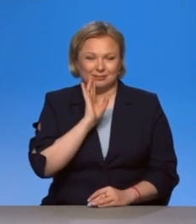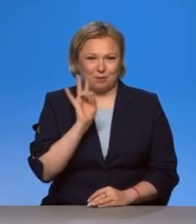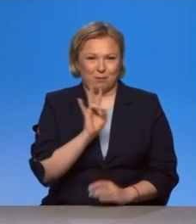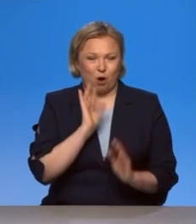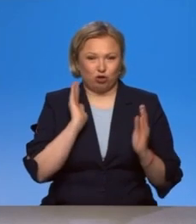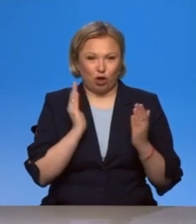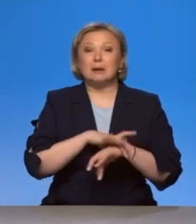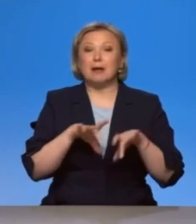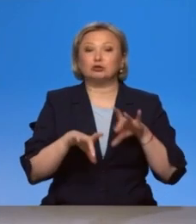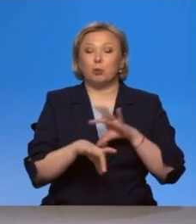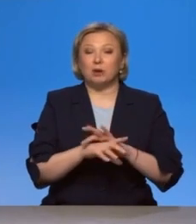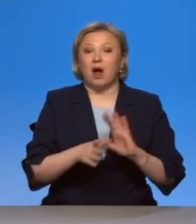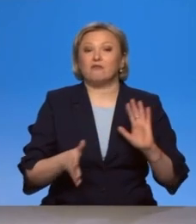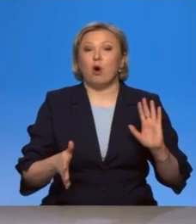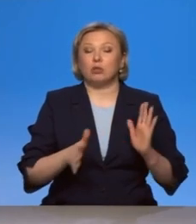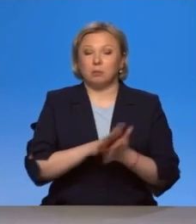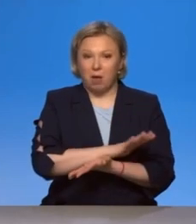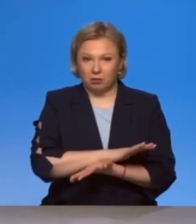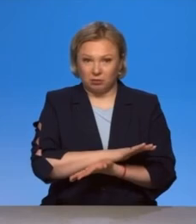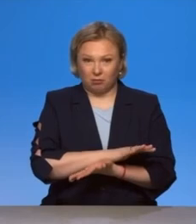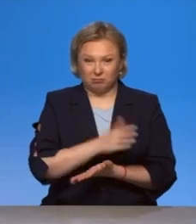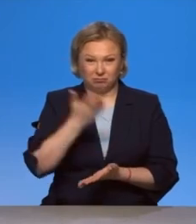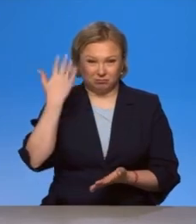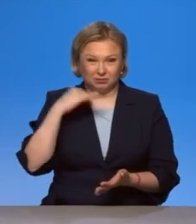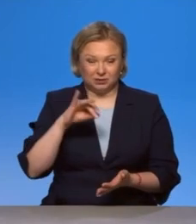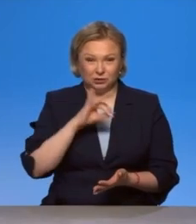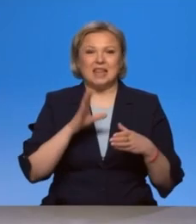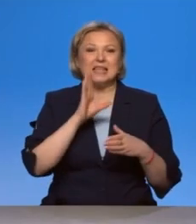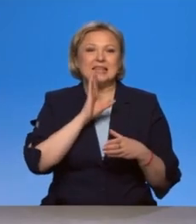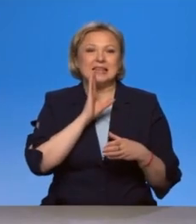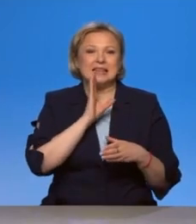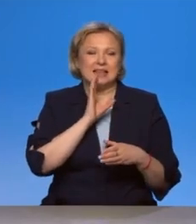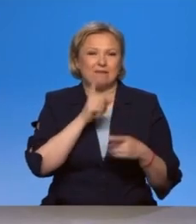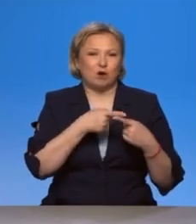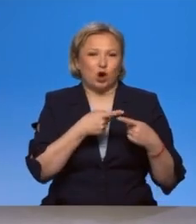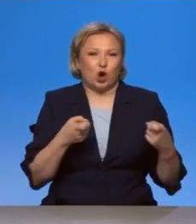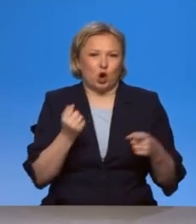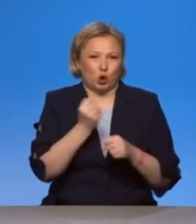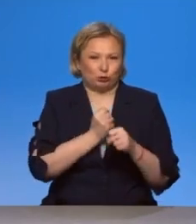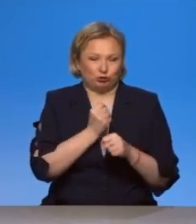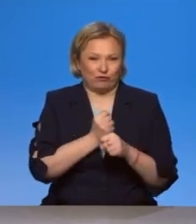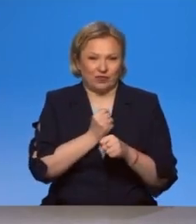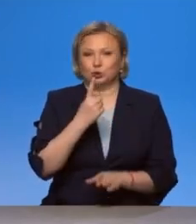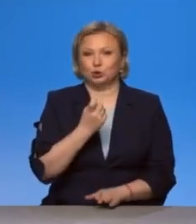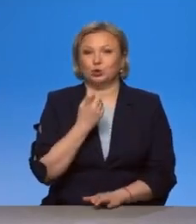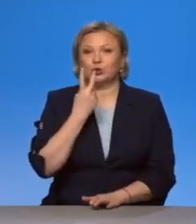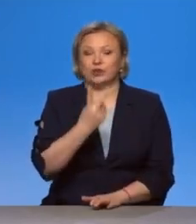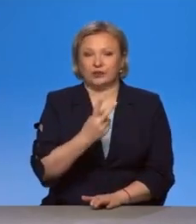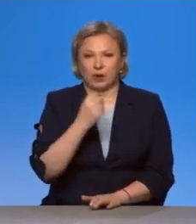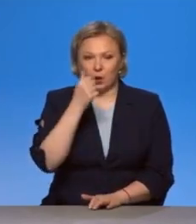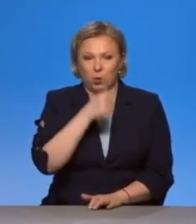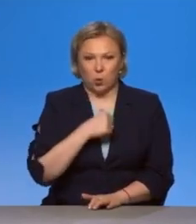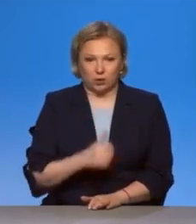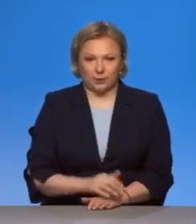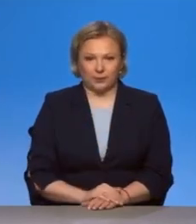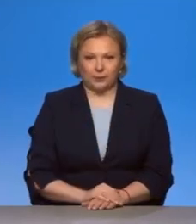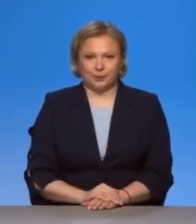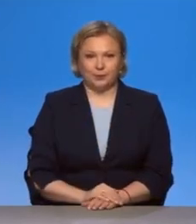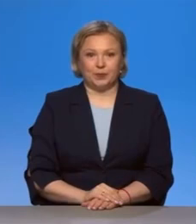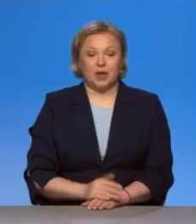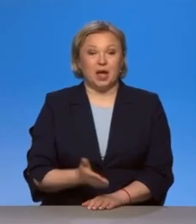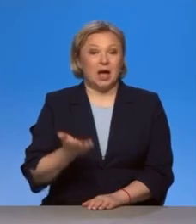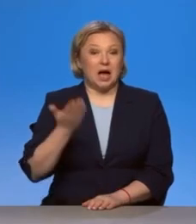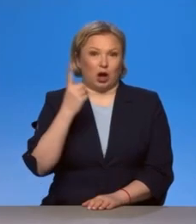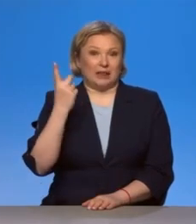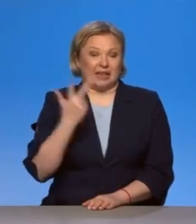отмены крепостного права образовалось объединение кружевниц. Фабрике наши 102 года. Ранее 1/3